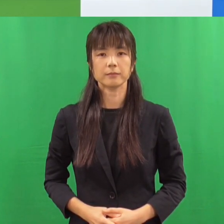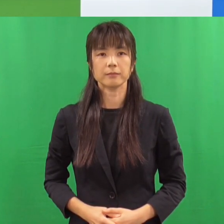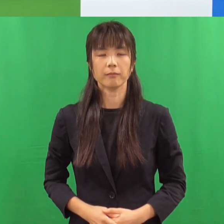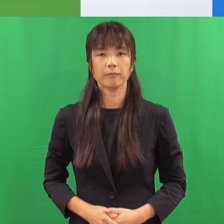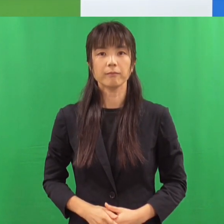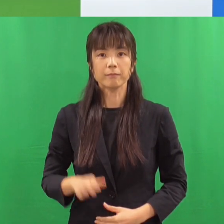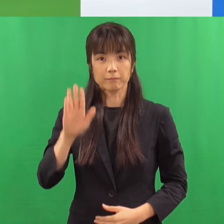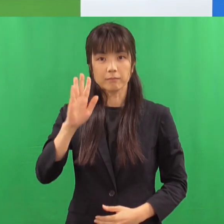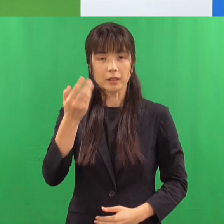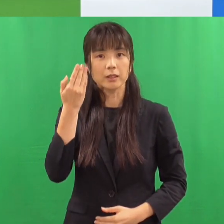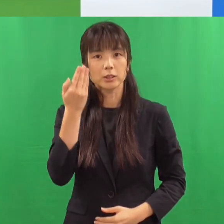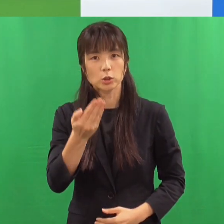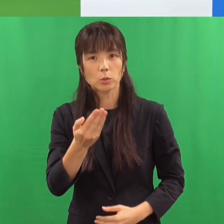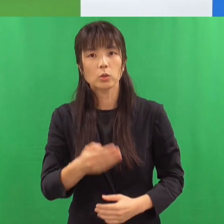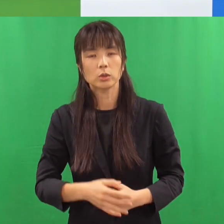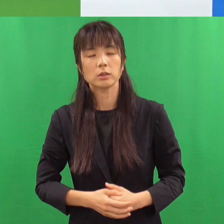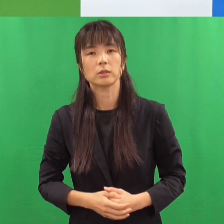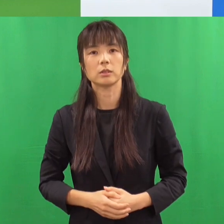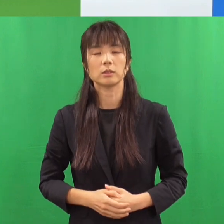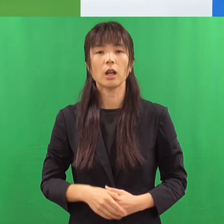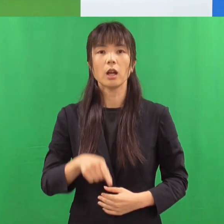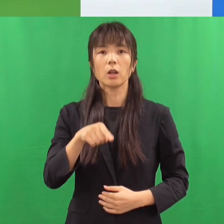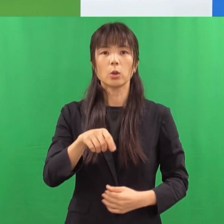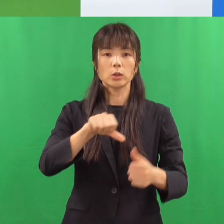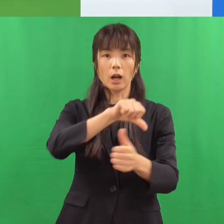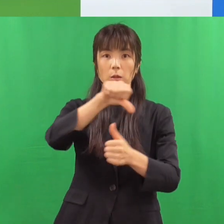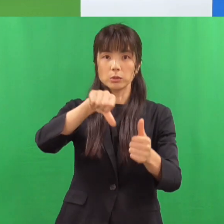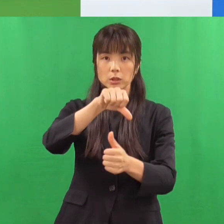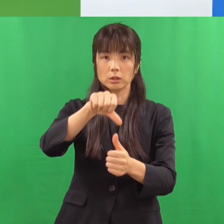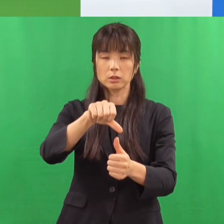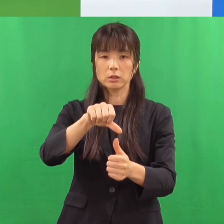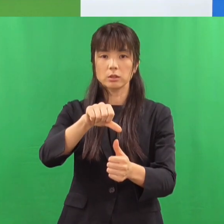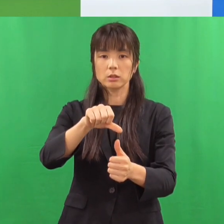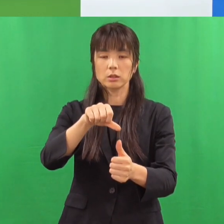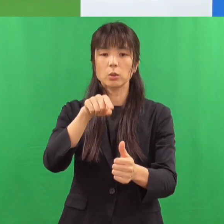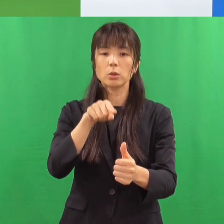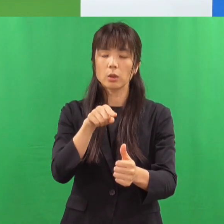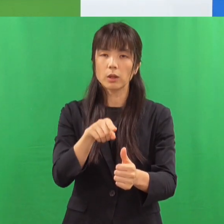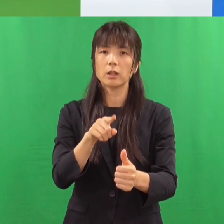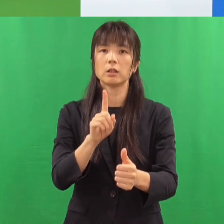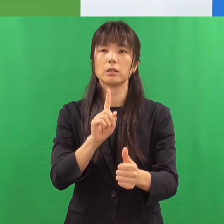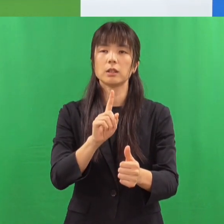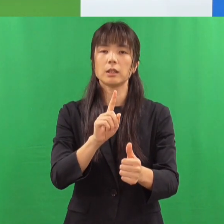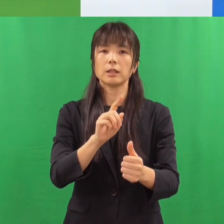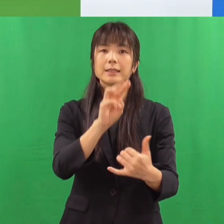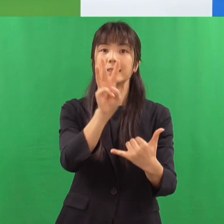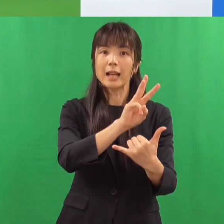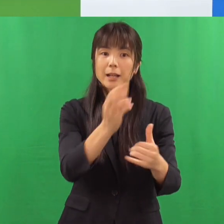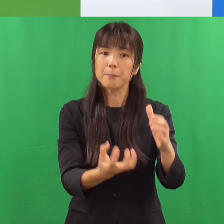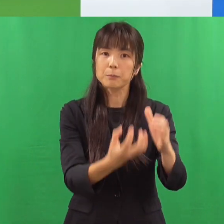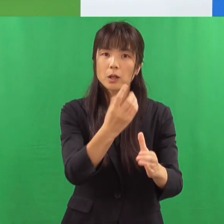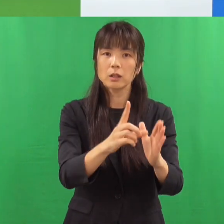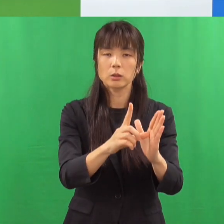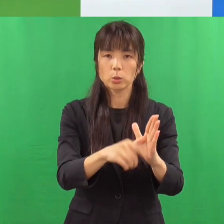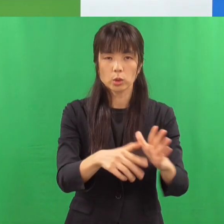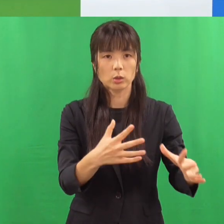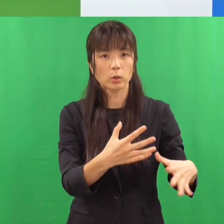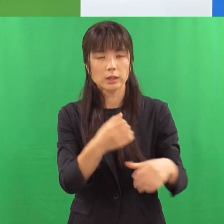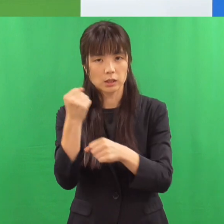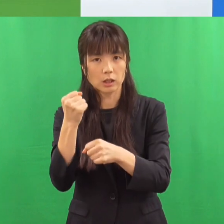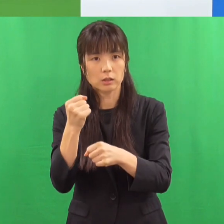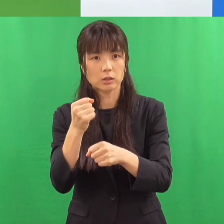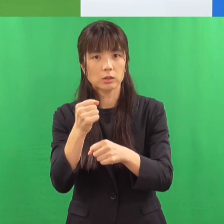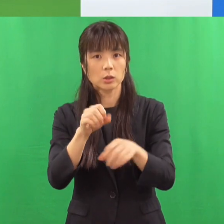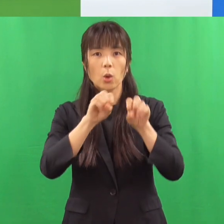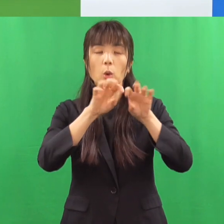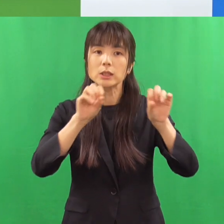経営局藤田です。お知らせアプリなんですけど、例えば災害の避難とかですね、はい、そ